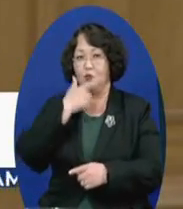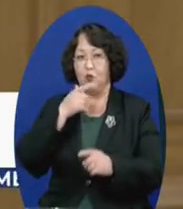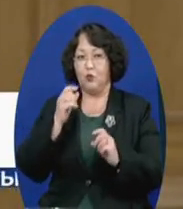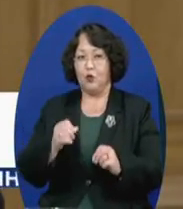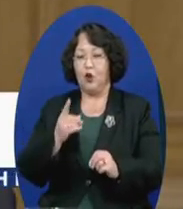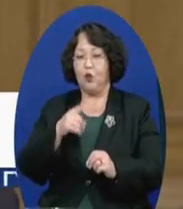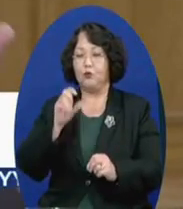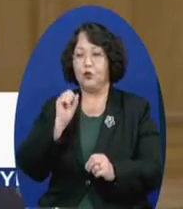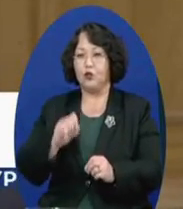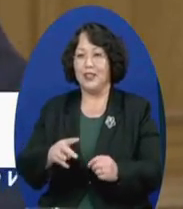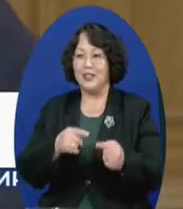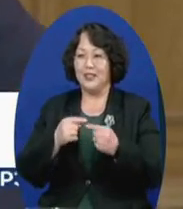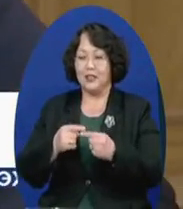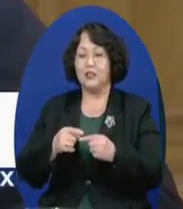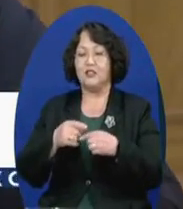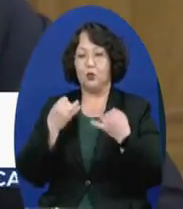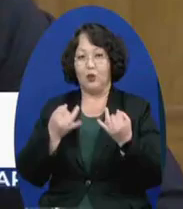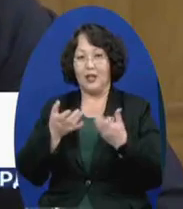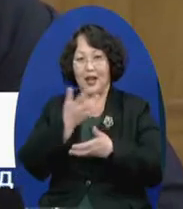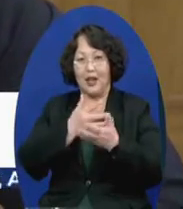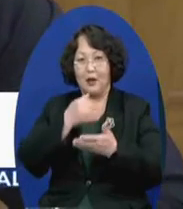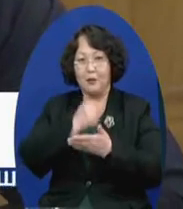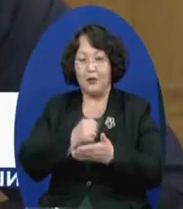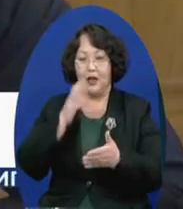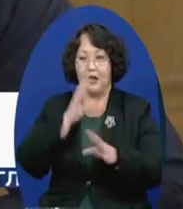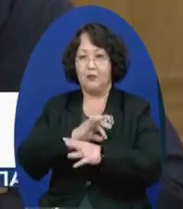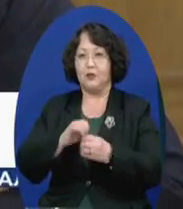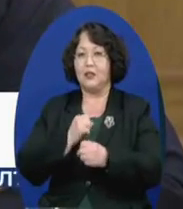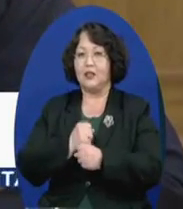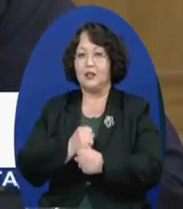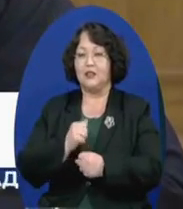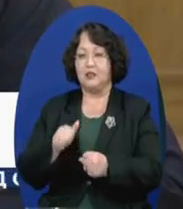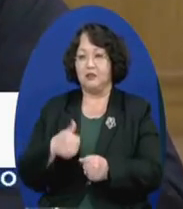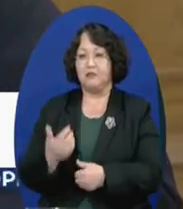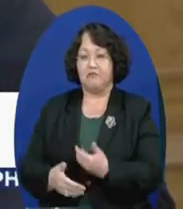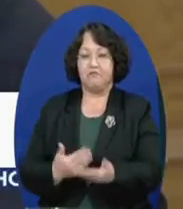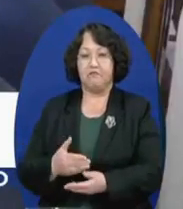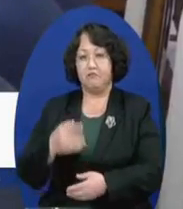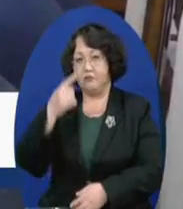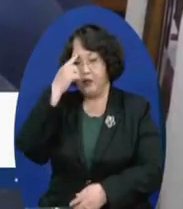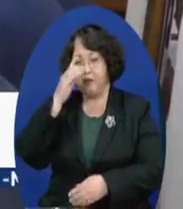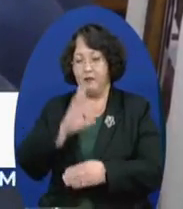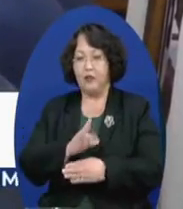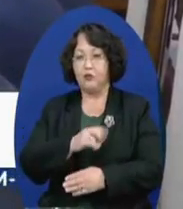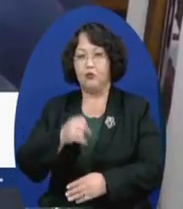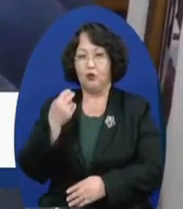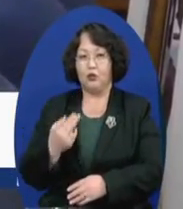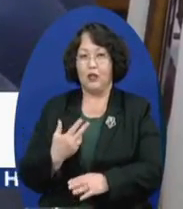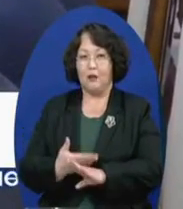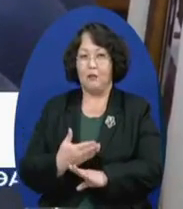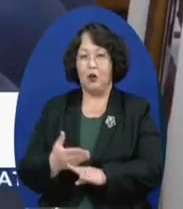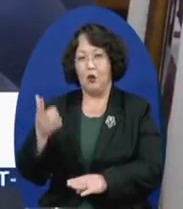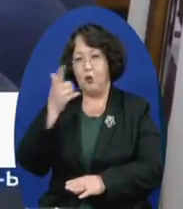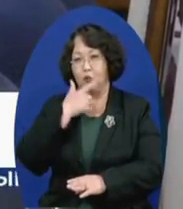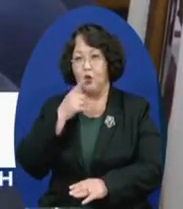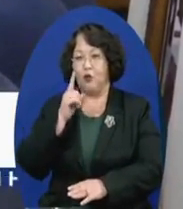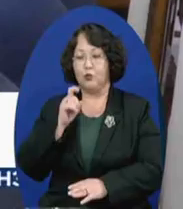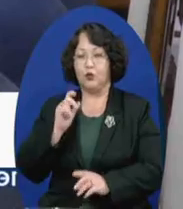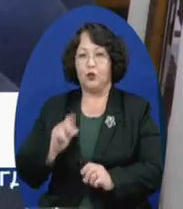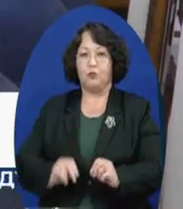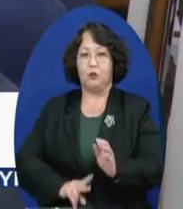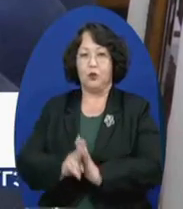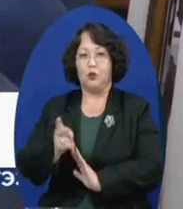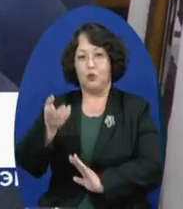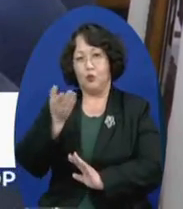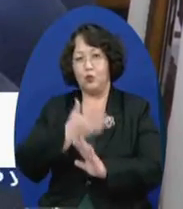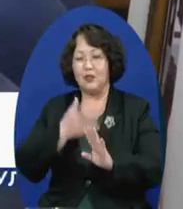санаачлан улсын хурлаар хэлэлцүүлэн батлуулж за энэ хүрээнд арга хэмжээ авч ажиллаж байна. Монгол банкны валютын нөөц хамгаалал хомсдлоос урдчилсан сэргийлэх арга